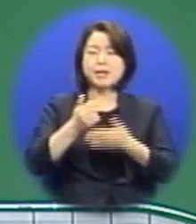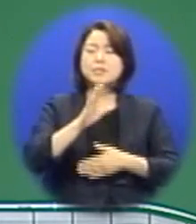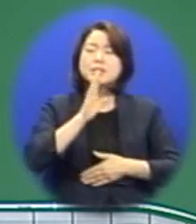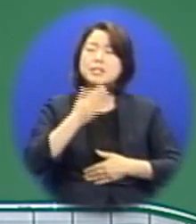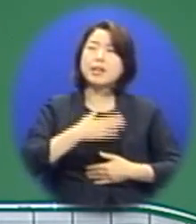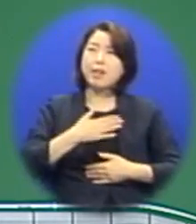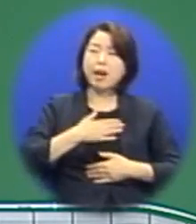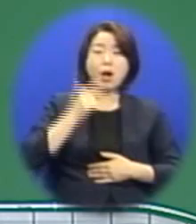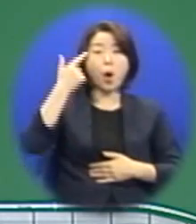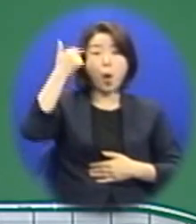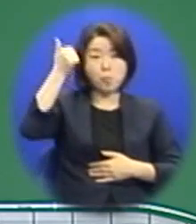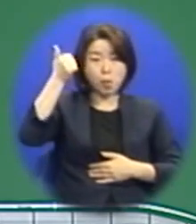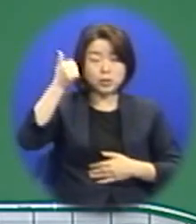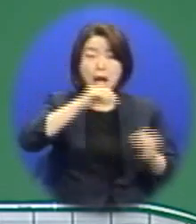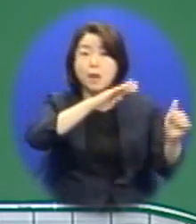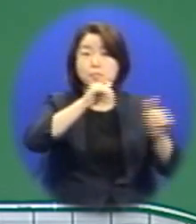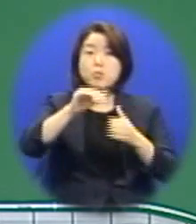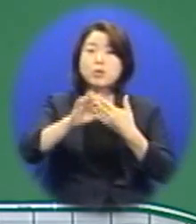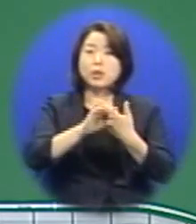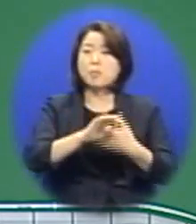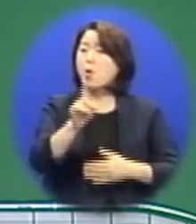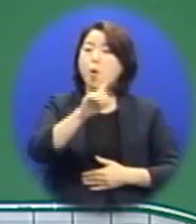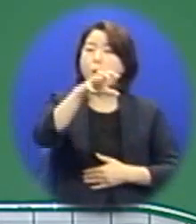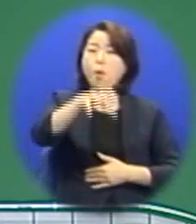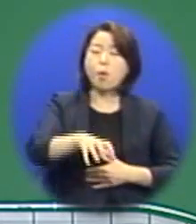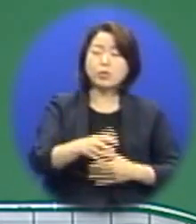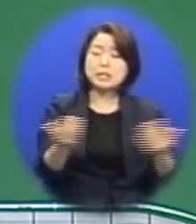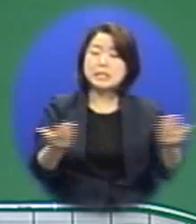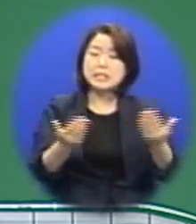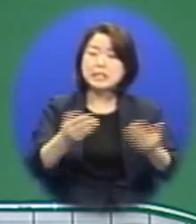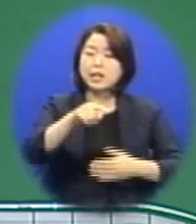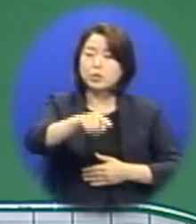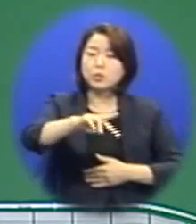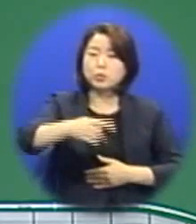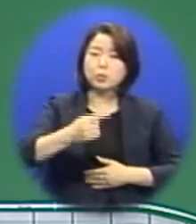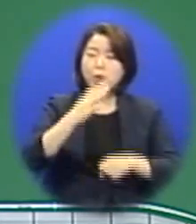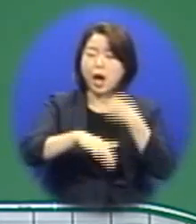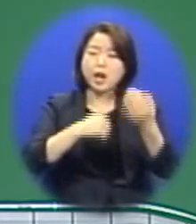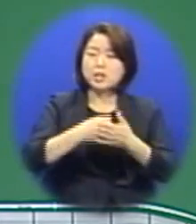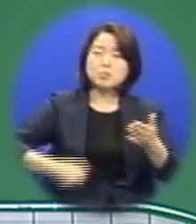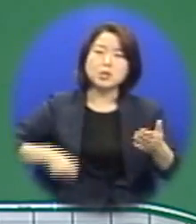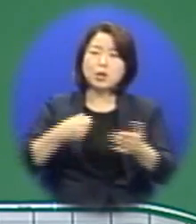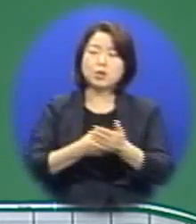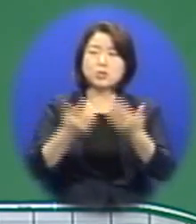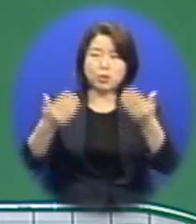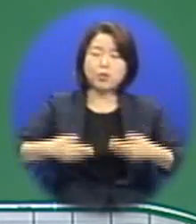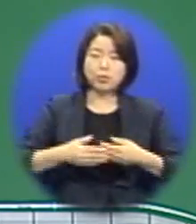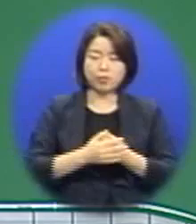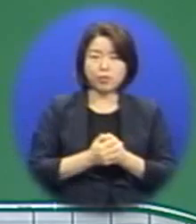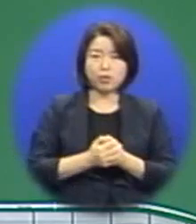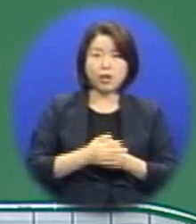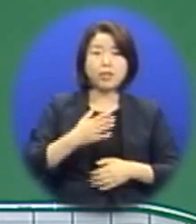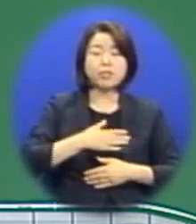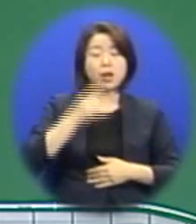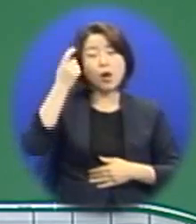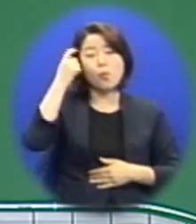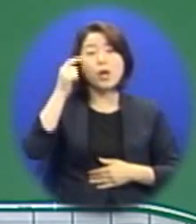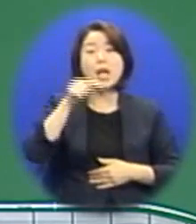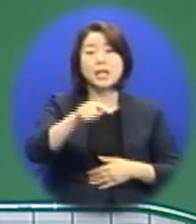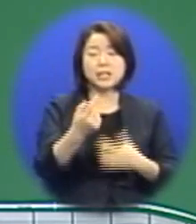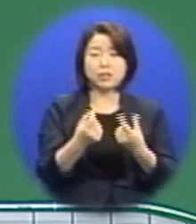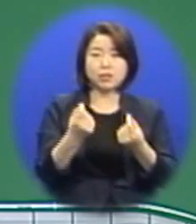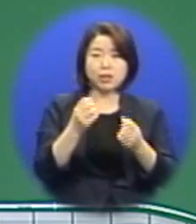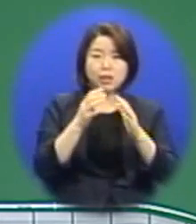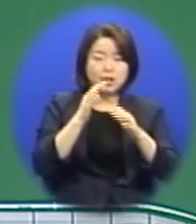나를 목사로 부르셨다면 어디 가서 일하라는 것도 하나님이 정해두셨을 거 아니냐. 내가 왜 이렇게 사람들 찾아다녀야